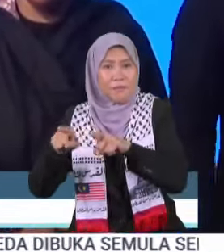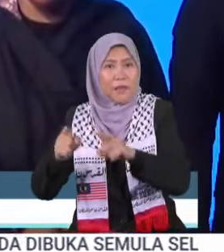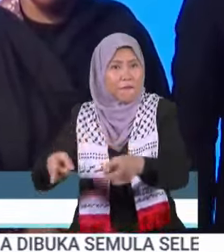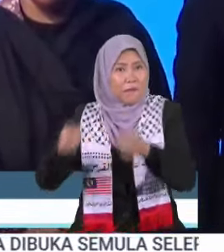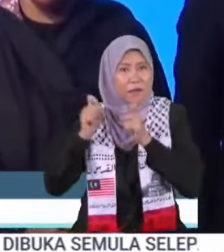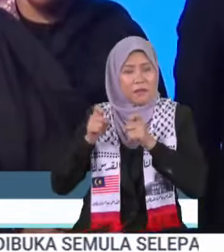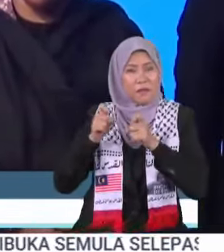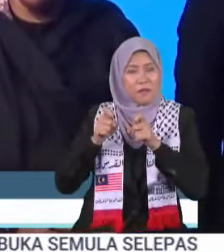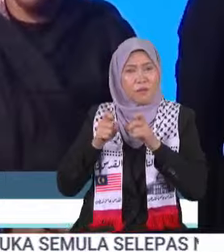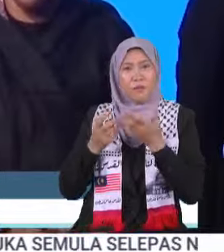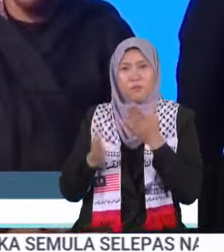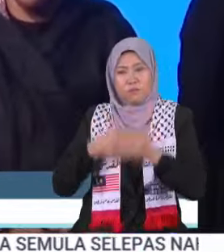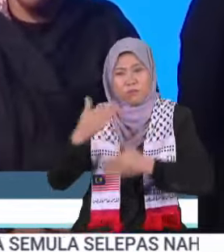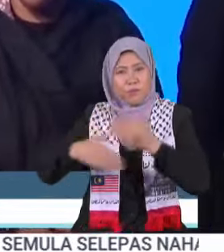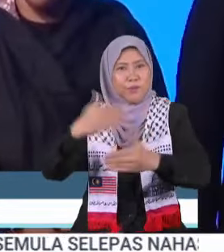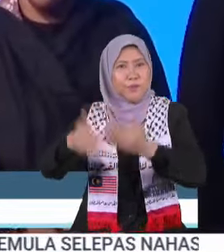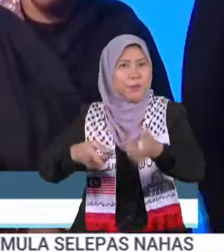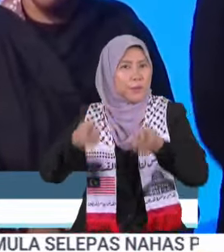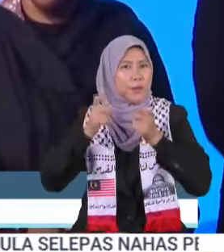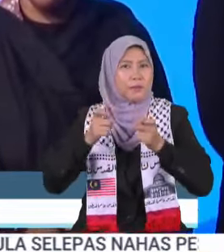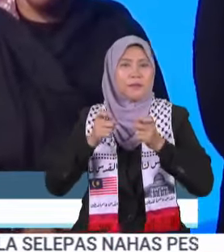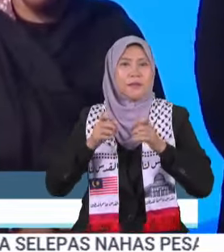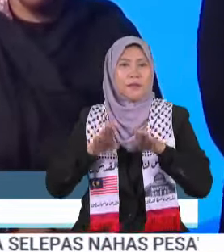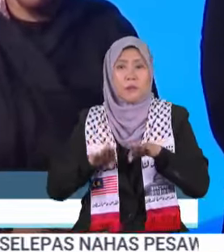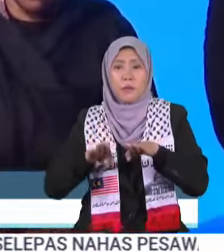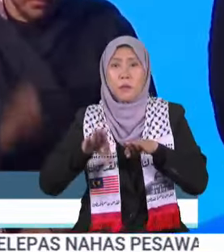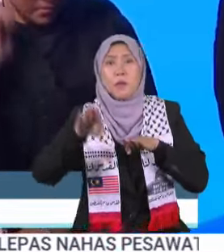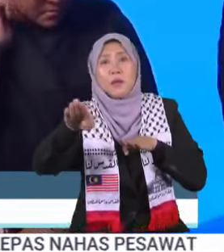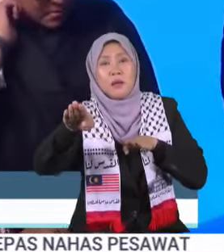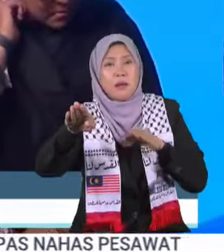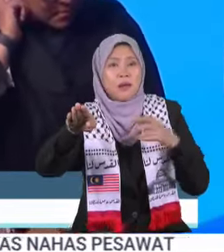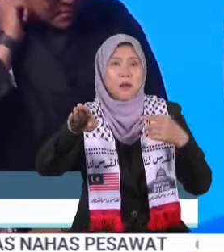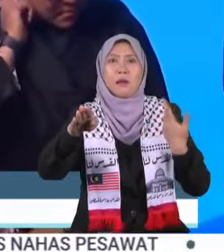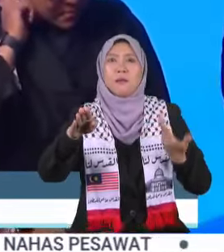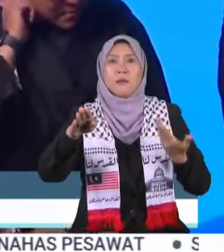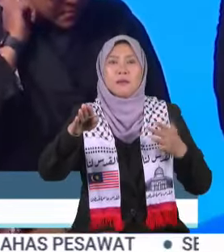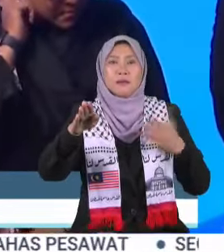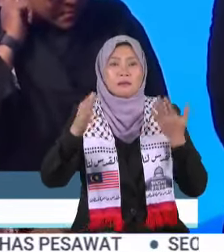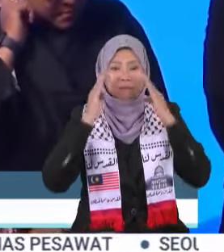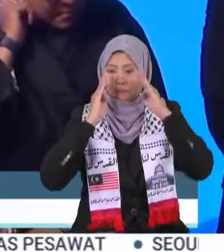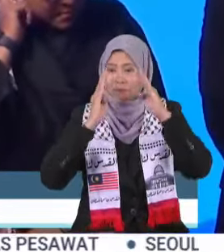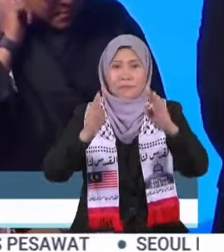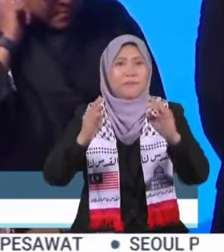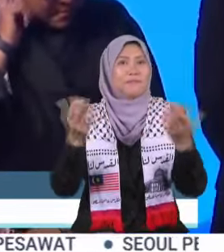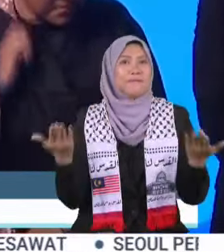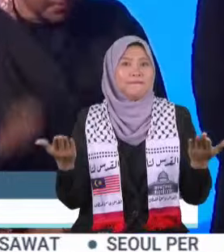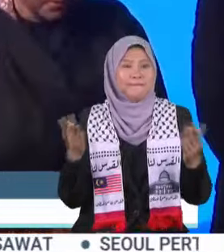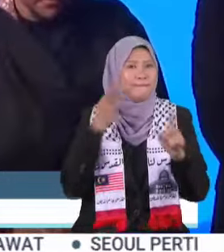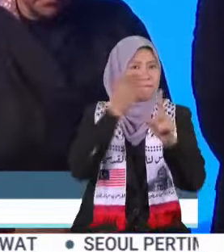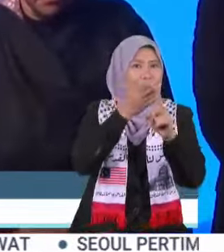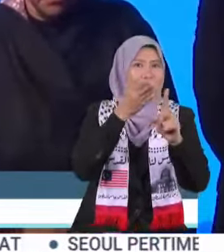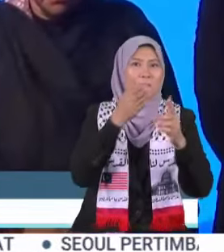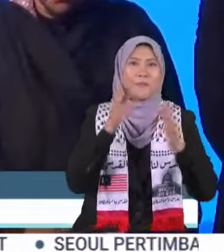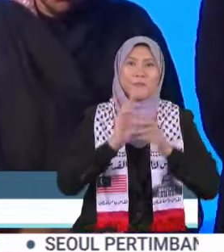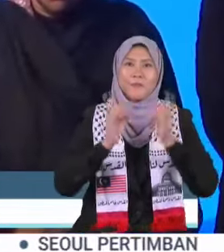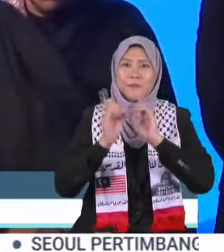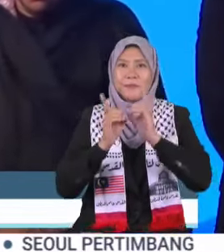pantas dengan tahap kelajuan yang dicapai oleh beberapa negara lain tanpa fokus dalam bidang